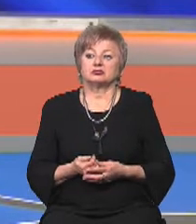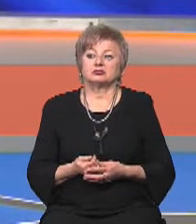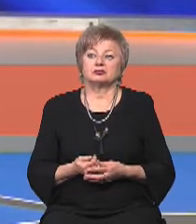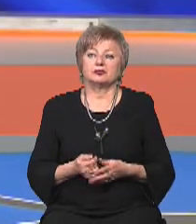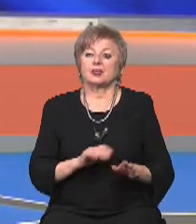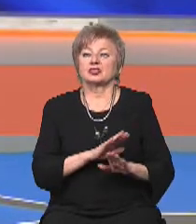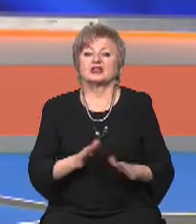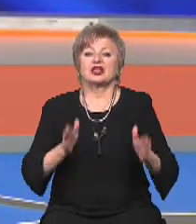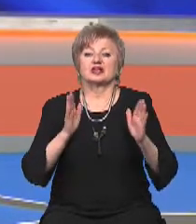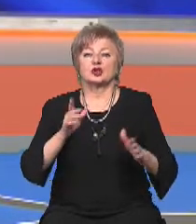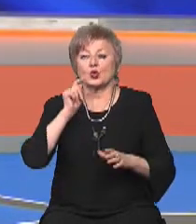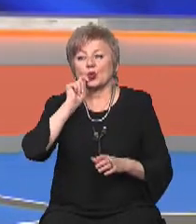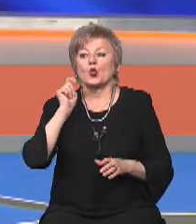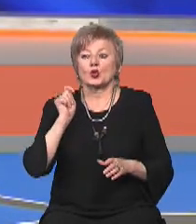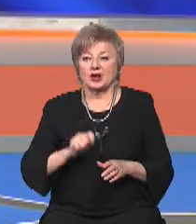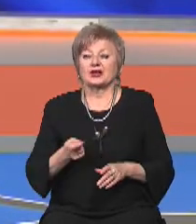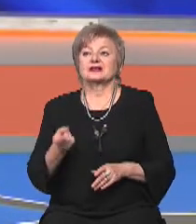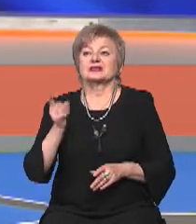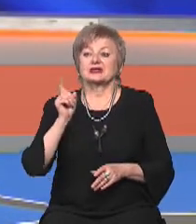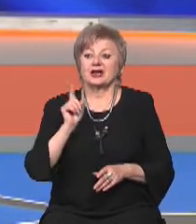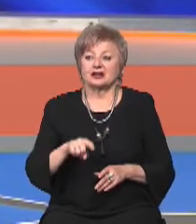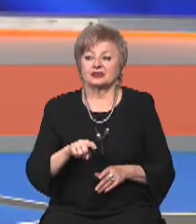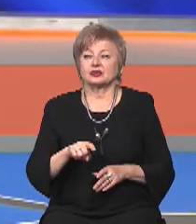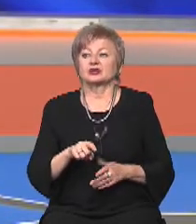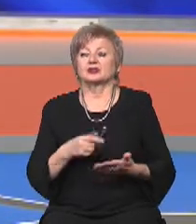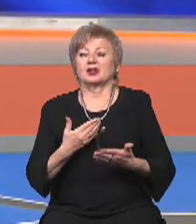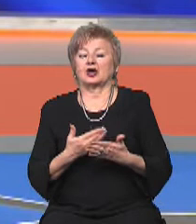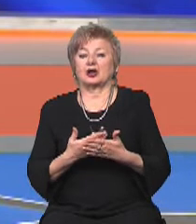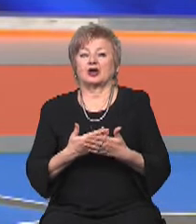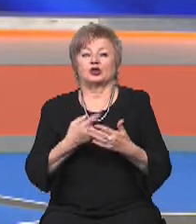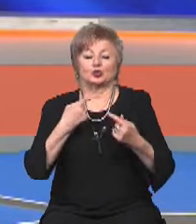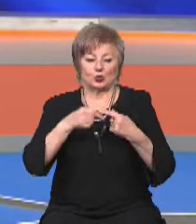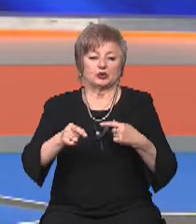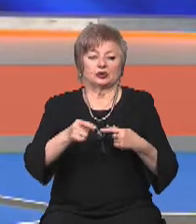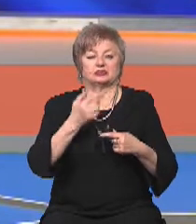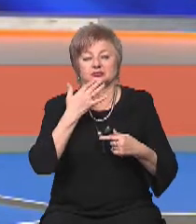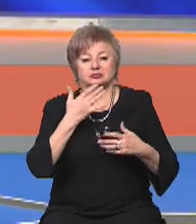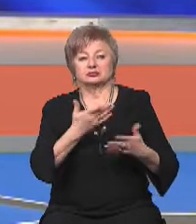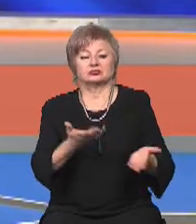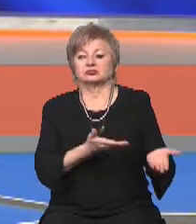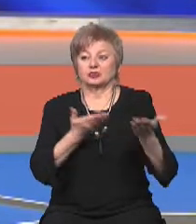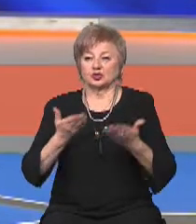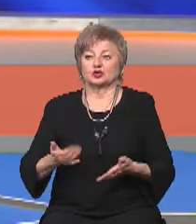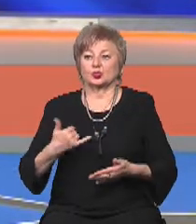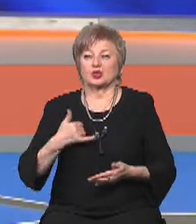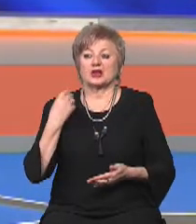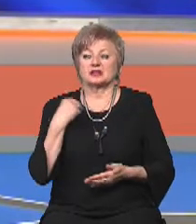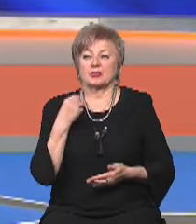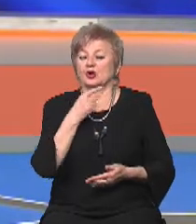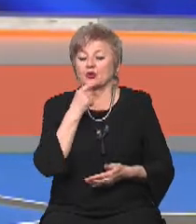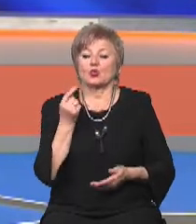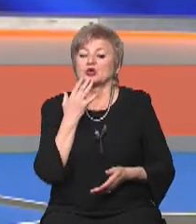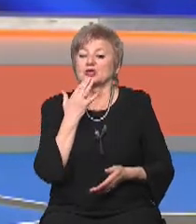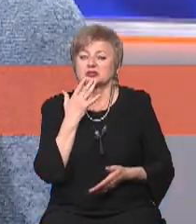не тільки українських, але якраз з залученням діаспор. Це також важливо, тому що у нас Запоріжжя